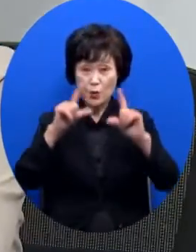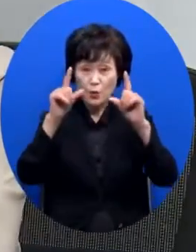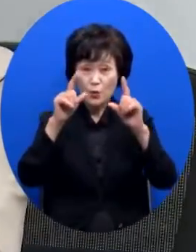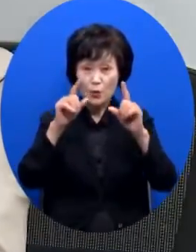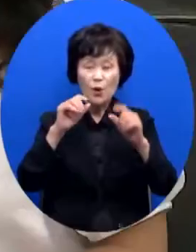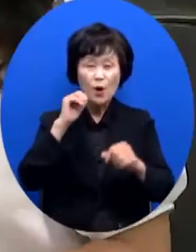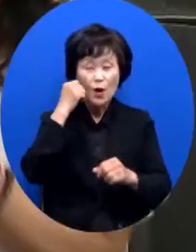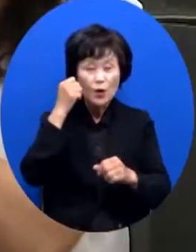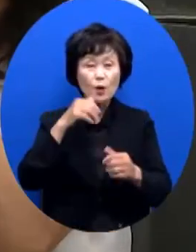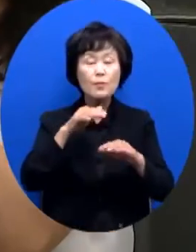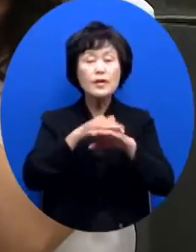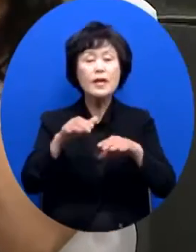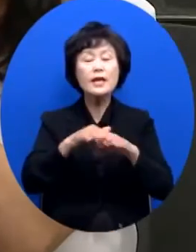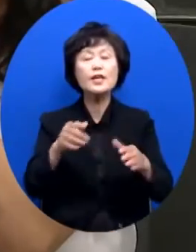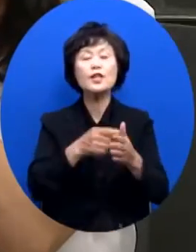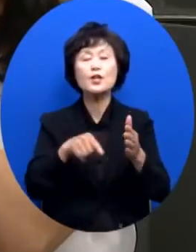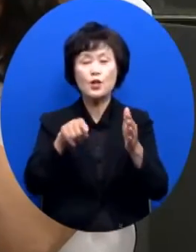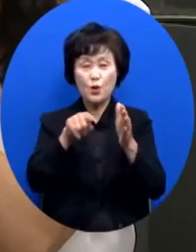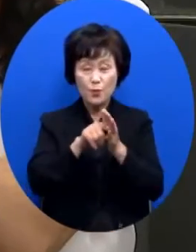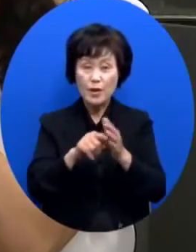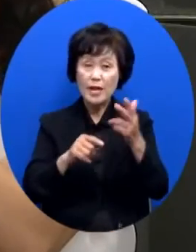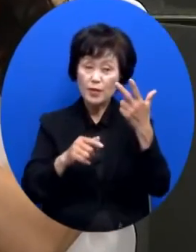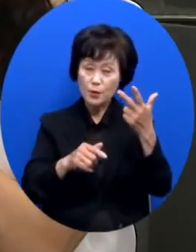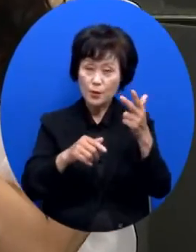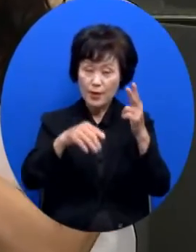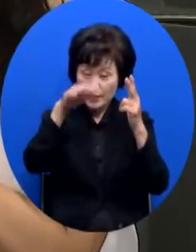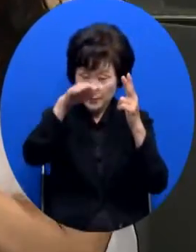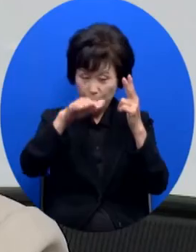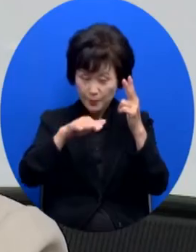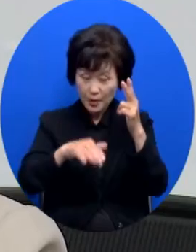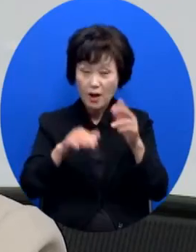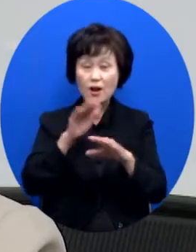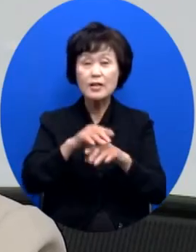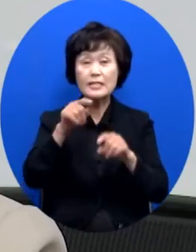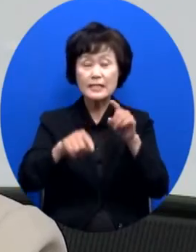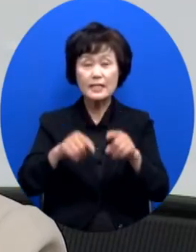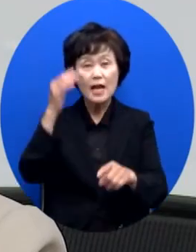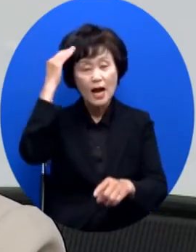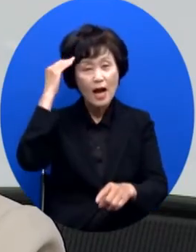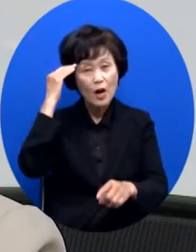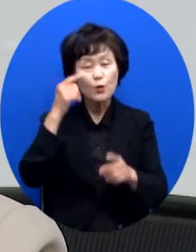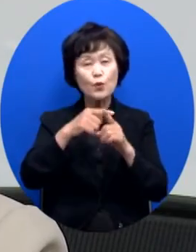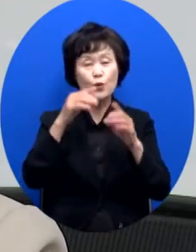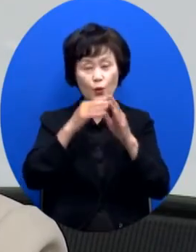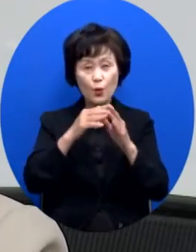패션, 미니멀 라이프 등 7가지 사항을 실천하는 한국교회 탄소중립 캠페인입니다.